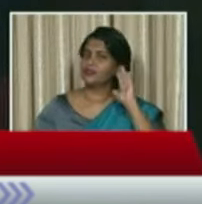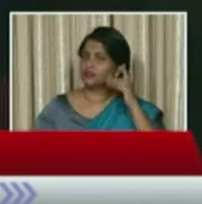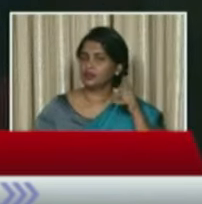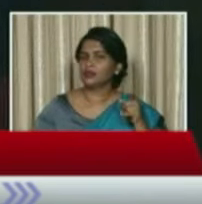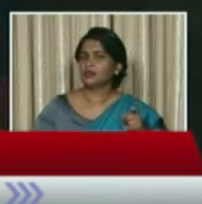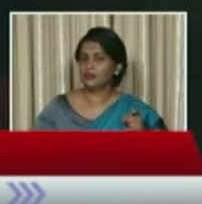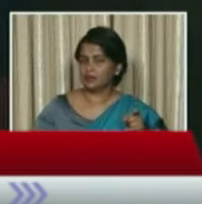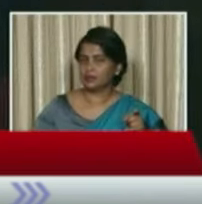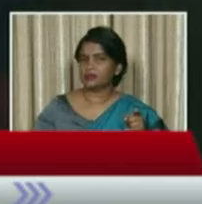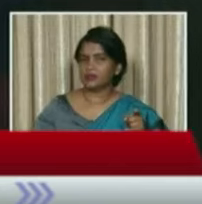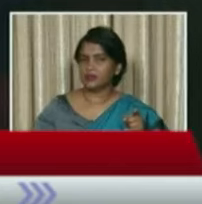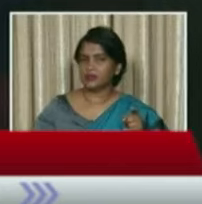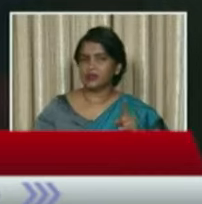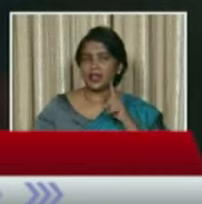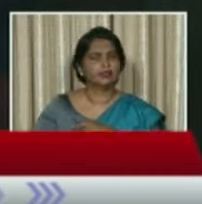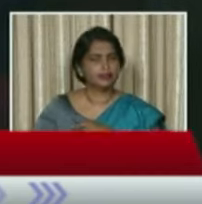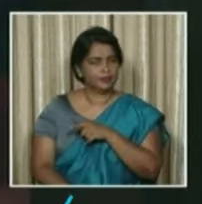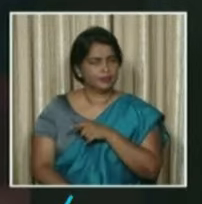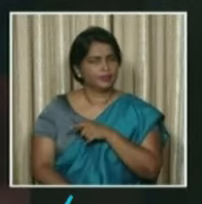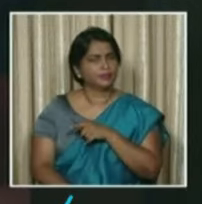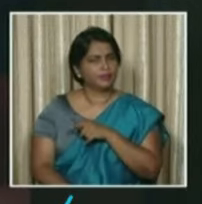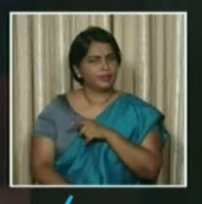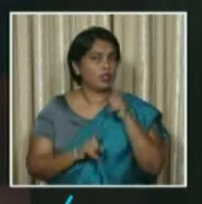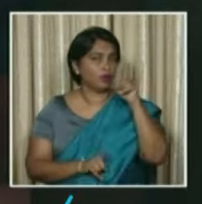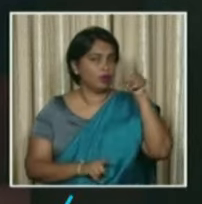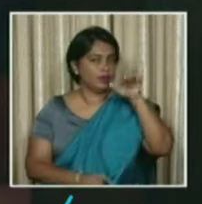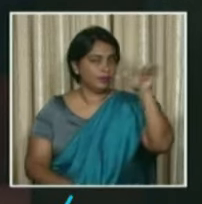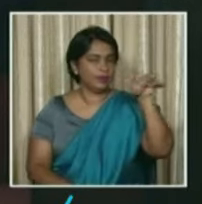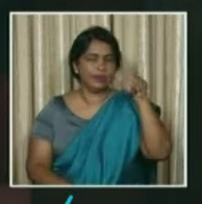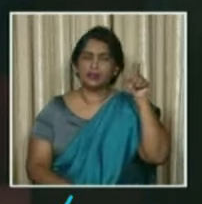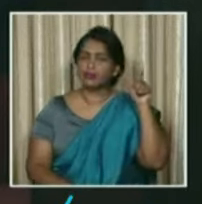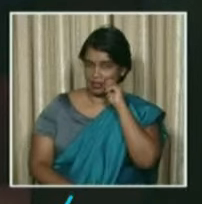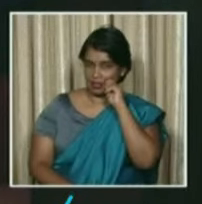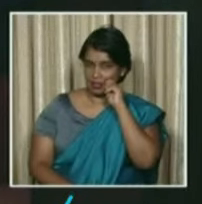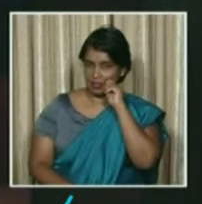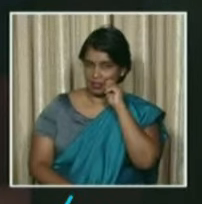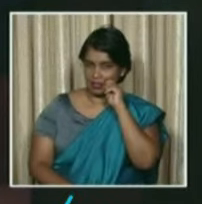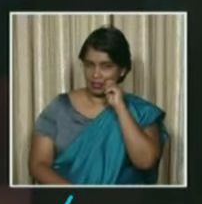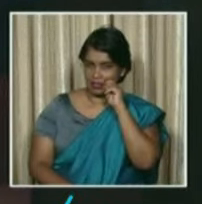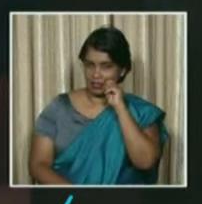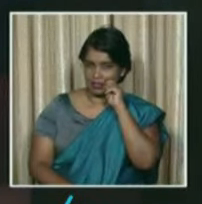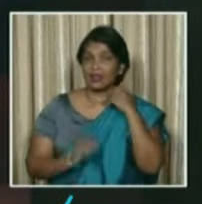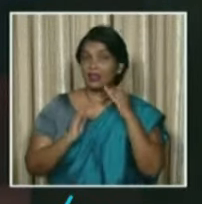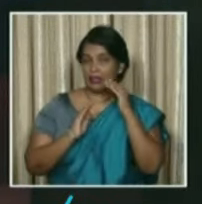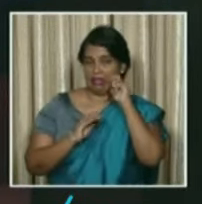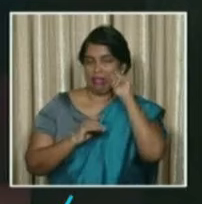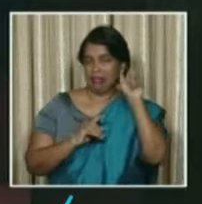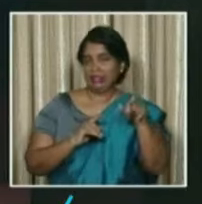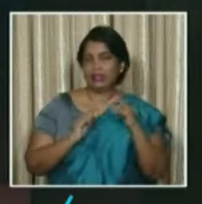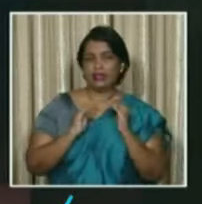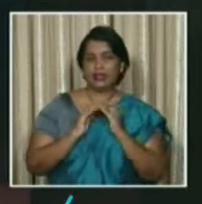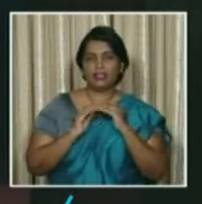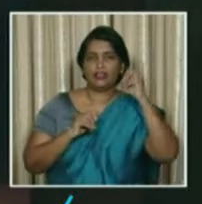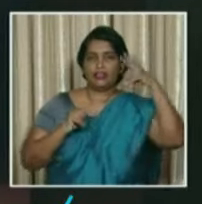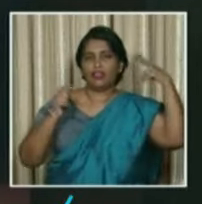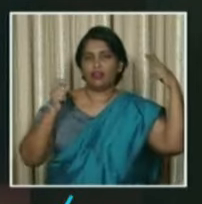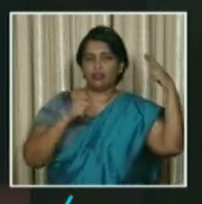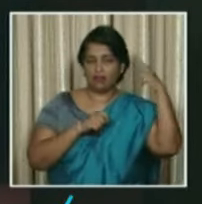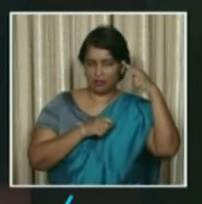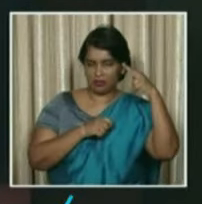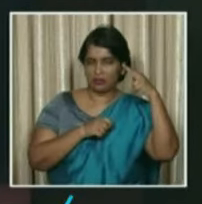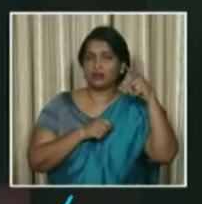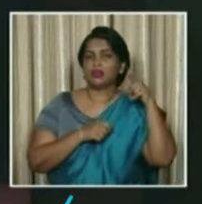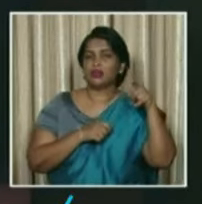තියෙනවා එක සිද්ධියක් සිද්ධ වෙලා තිබෙනවා බදුල්ල ප්‍රදේශයේ තාත්තා කෙනෙක් එයාගේ නිවසේ විදුලිය කපලා ඒ